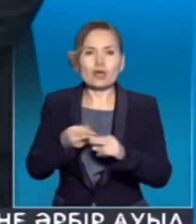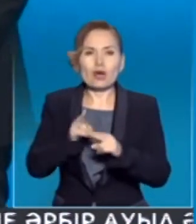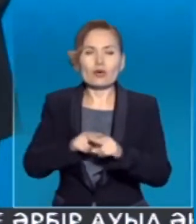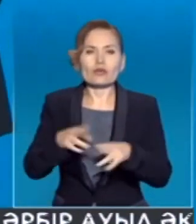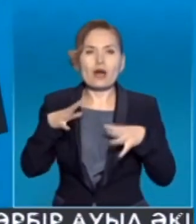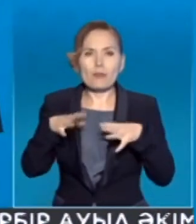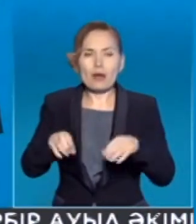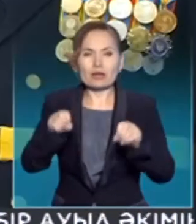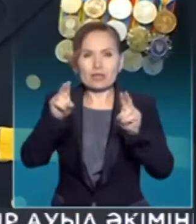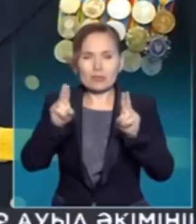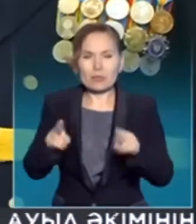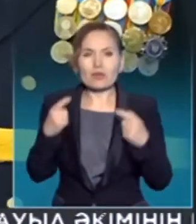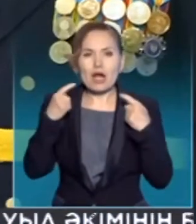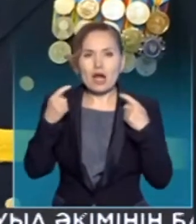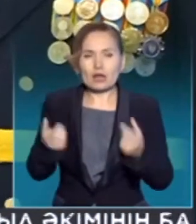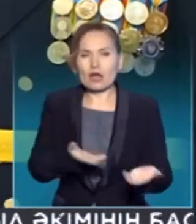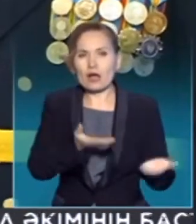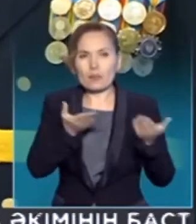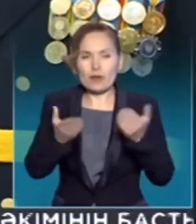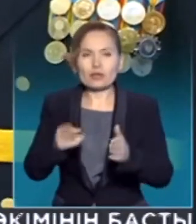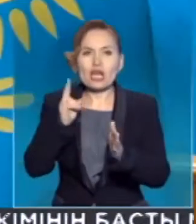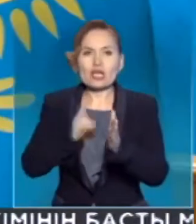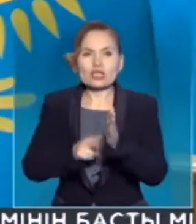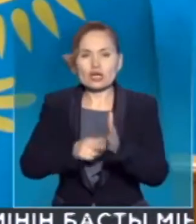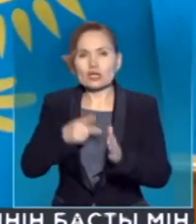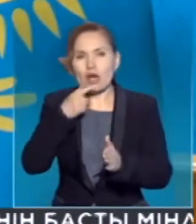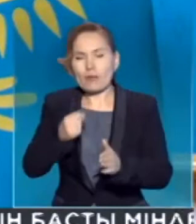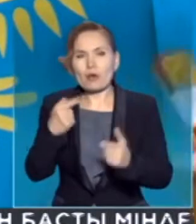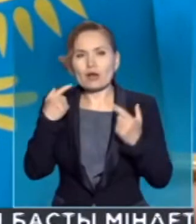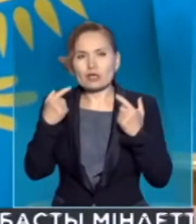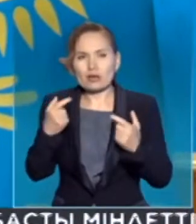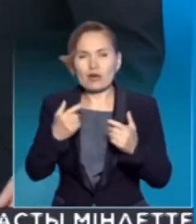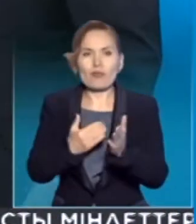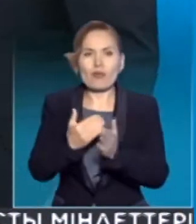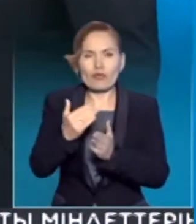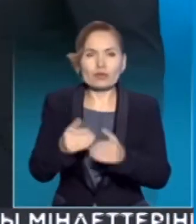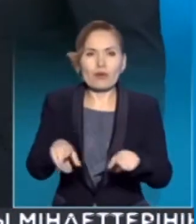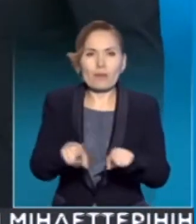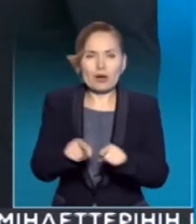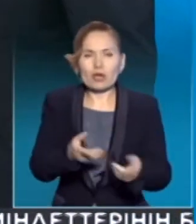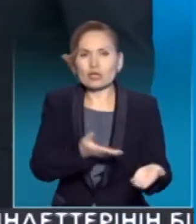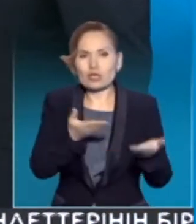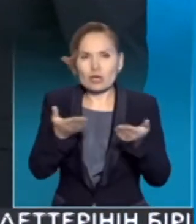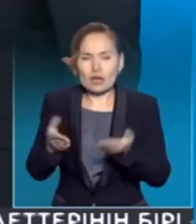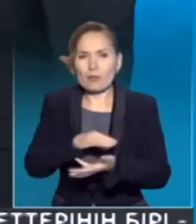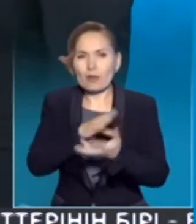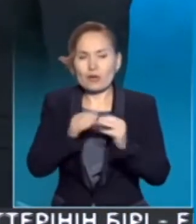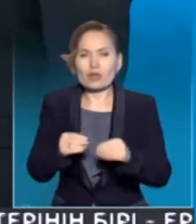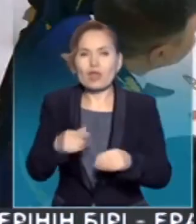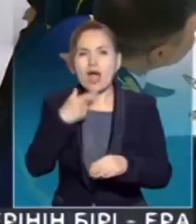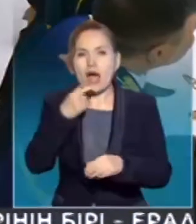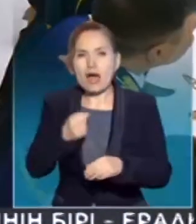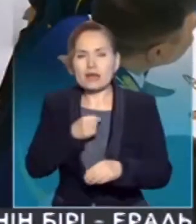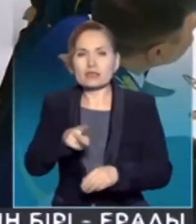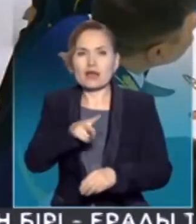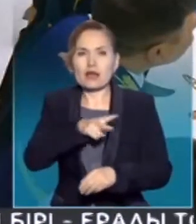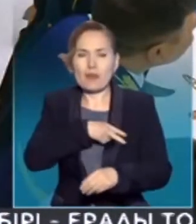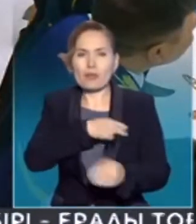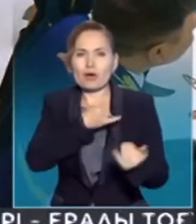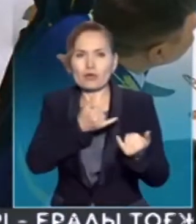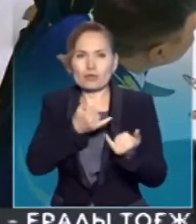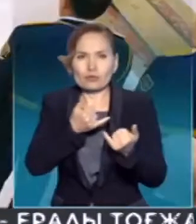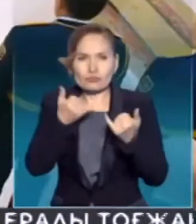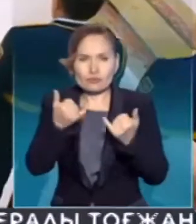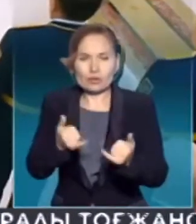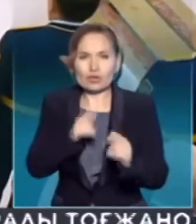арнайы шақыртумен келген. 70-тен астам офицерден бастап сержантқа дейін осында. Қасым Жомарт Тоқаев оларға әскери шен беріп, медальдарды